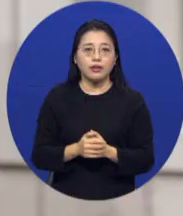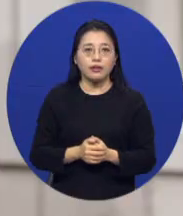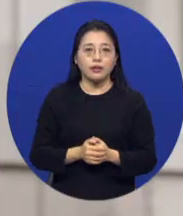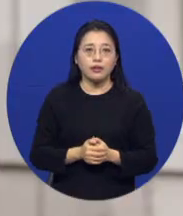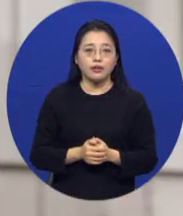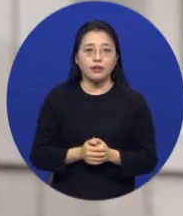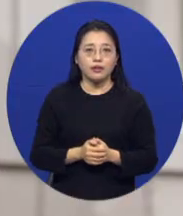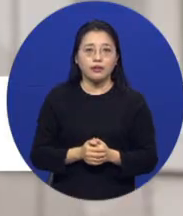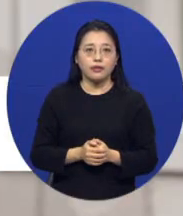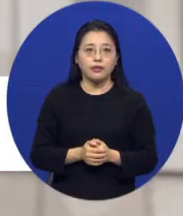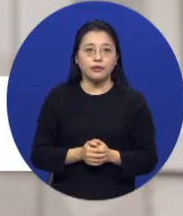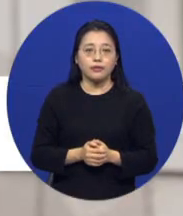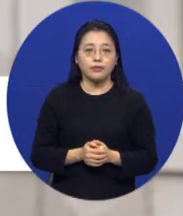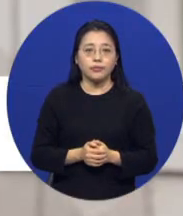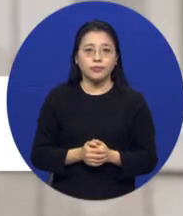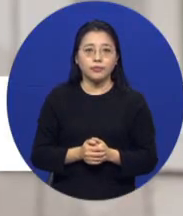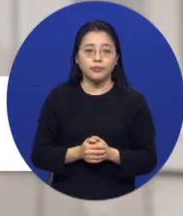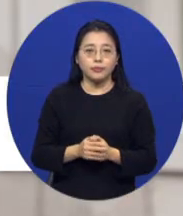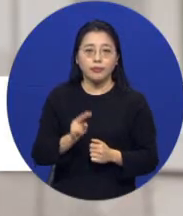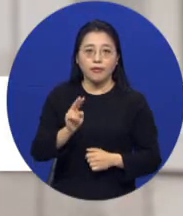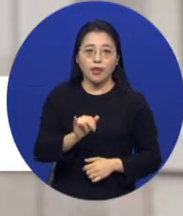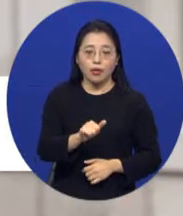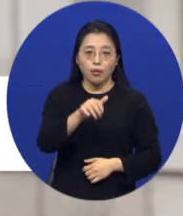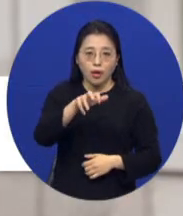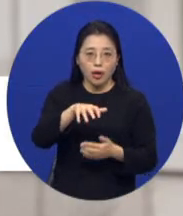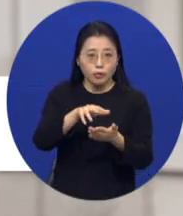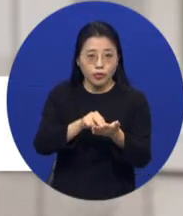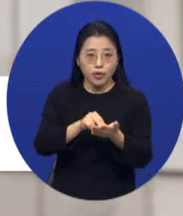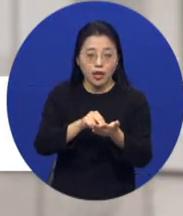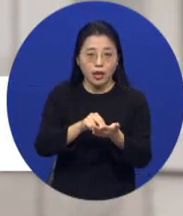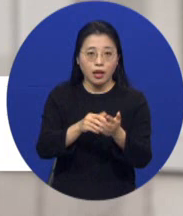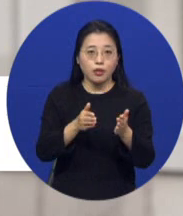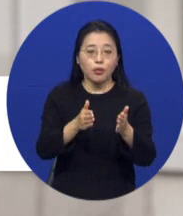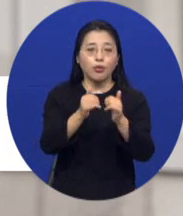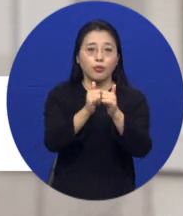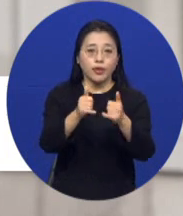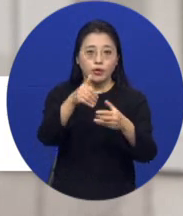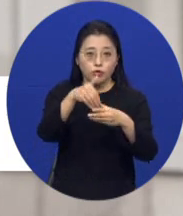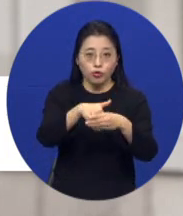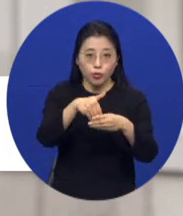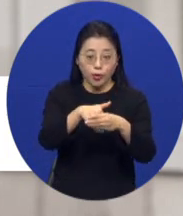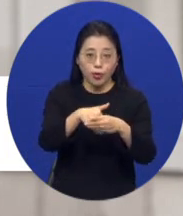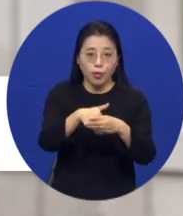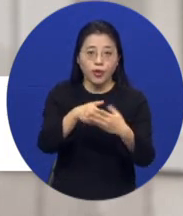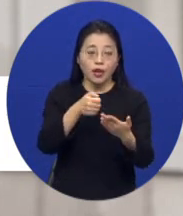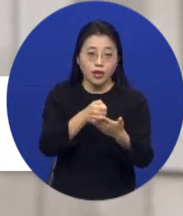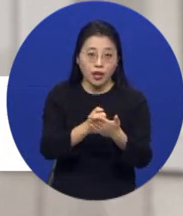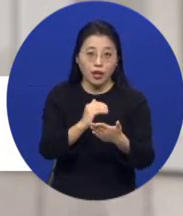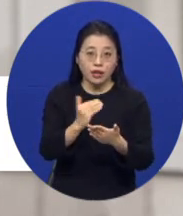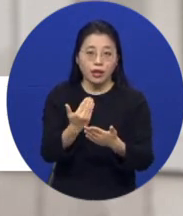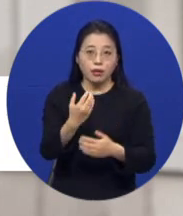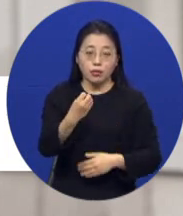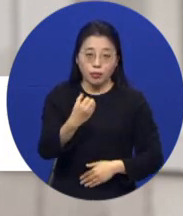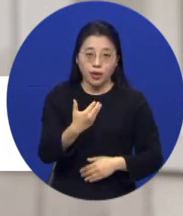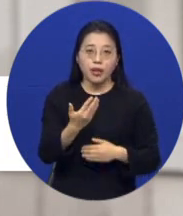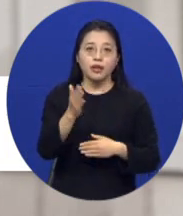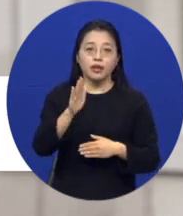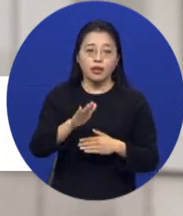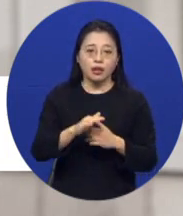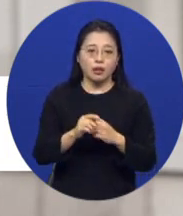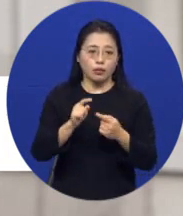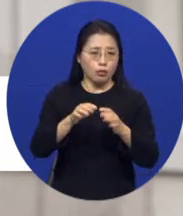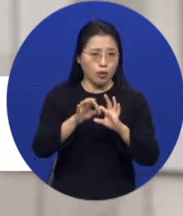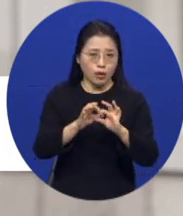있습니다 제2공학 문제를 주민투표로 결정해야 한다는 입장이신데요이 문제 역시 거부가